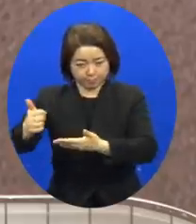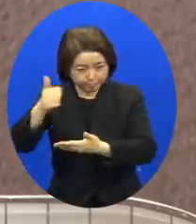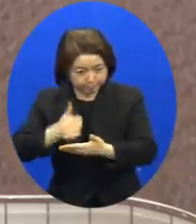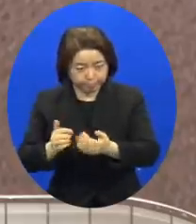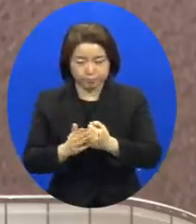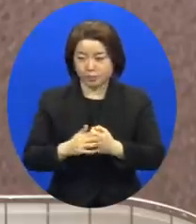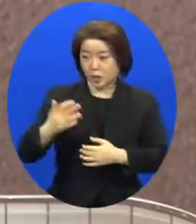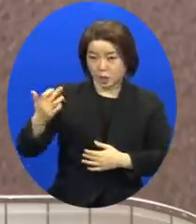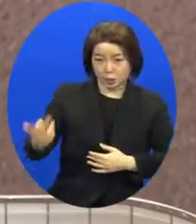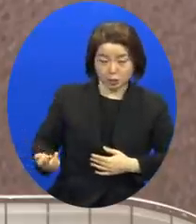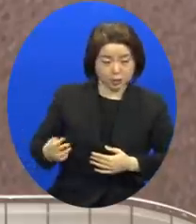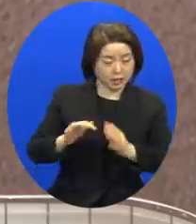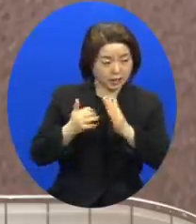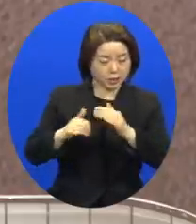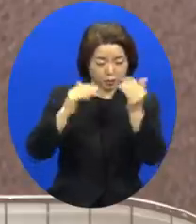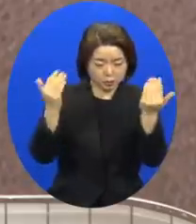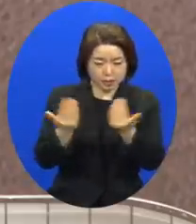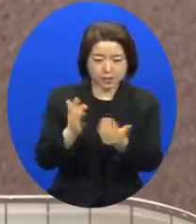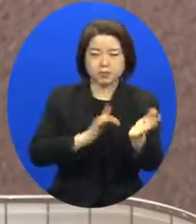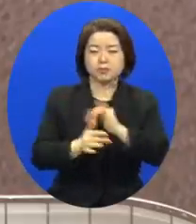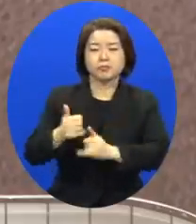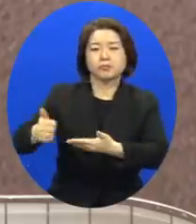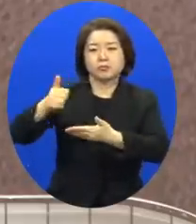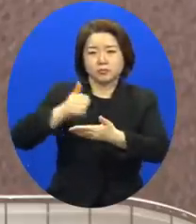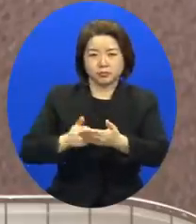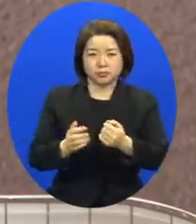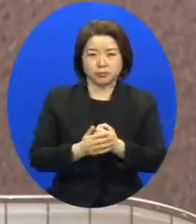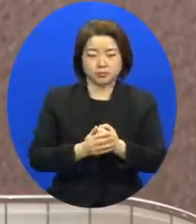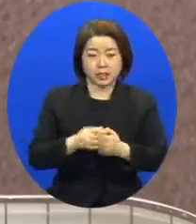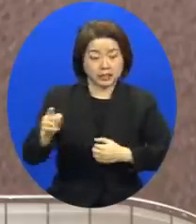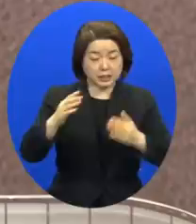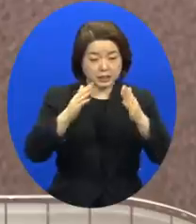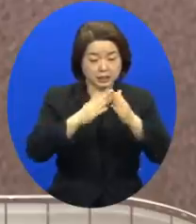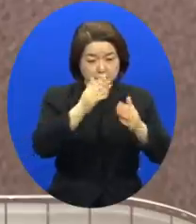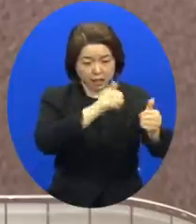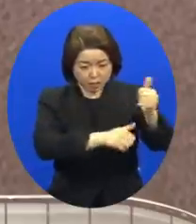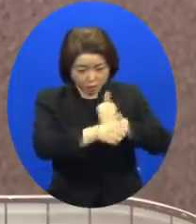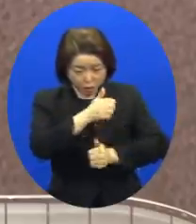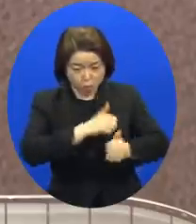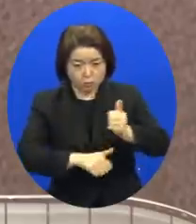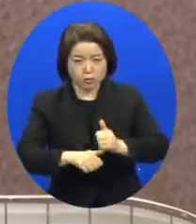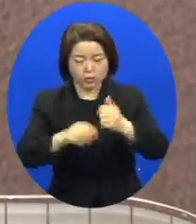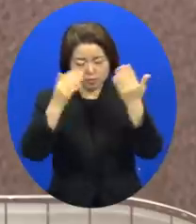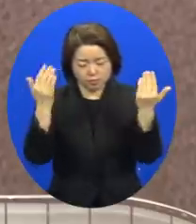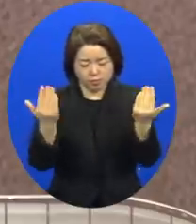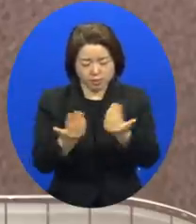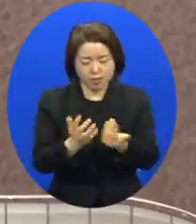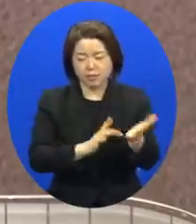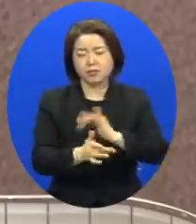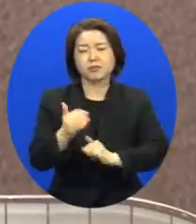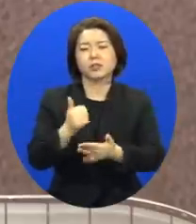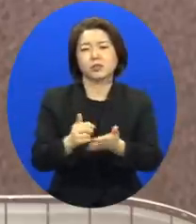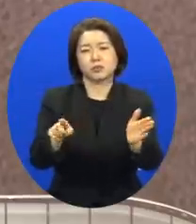가족도 다 예수를 믿게 등 그 집안의 후손들이다 그 때부터 예수를 믿게 됐어요